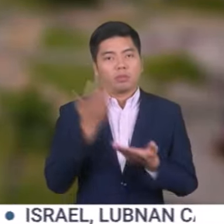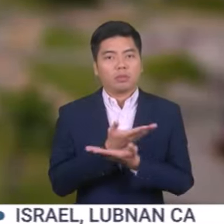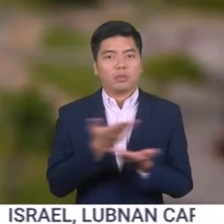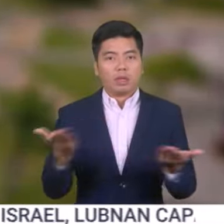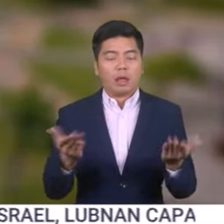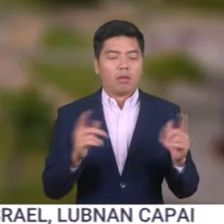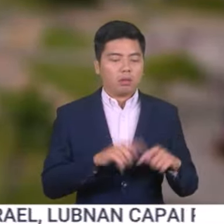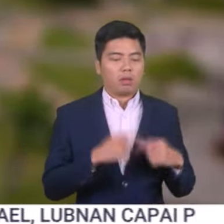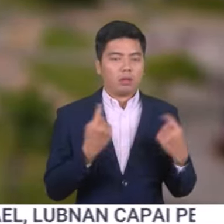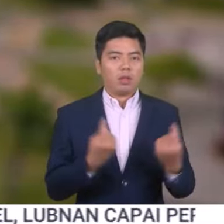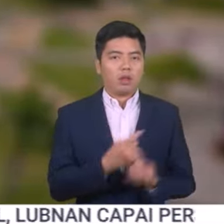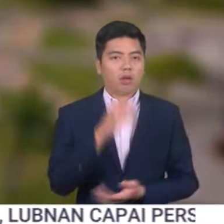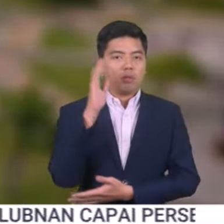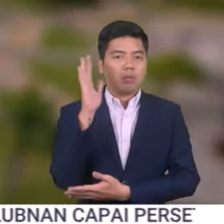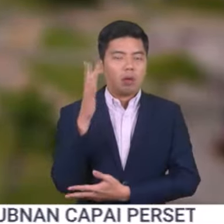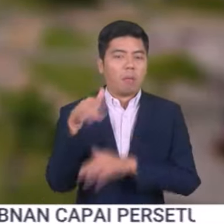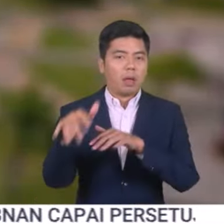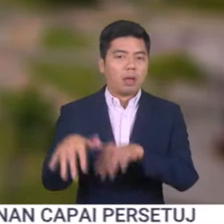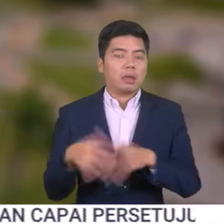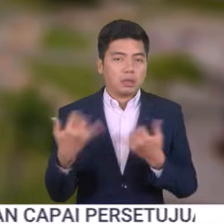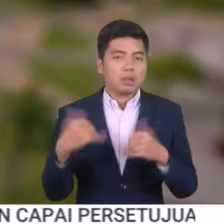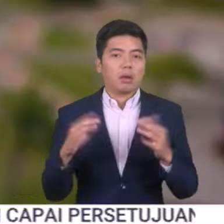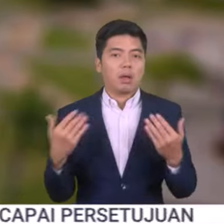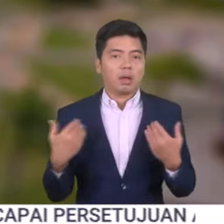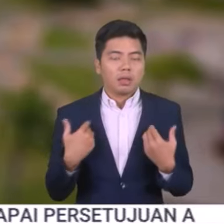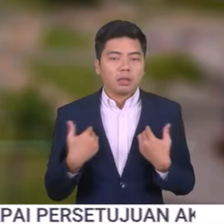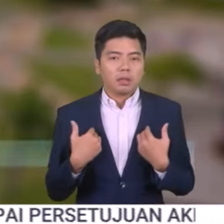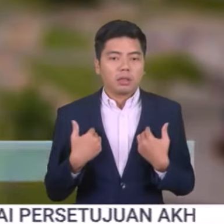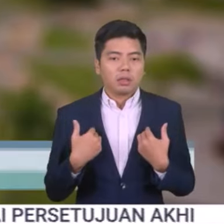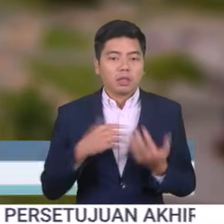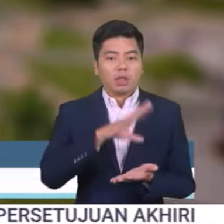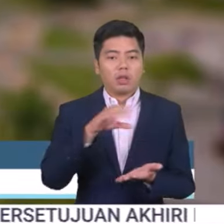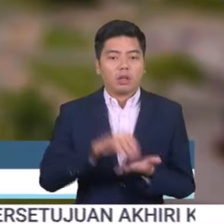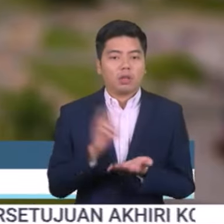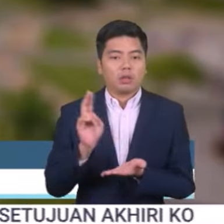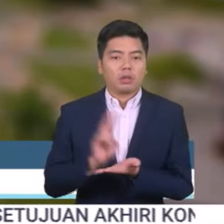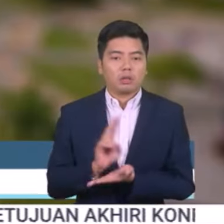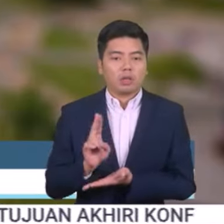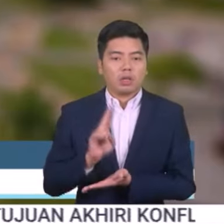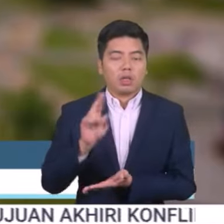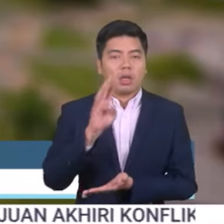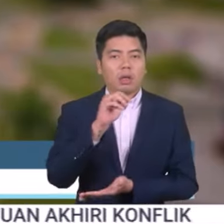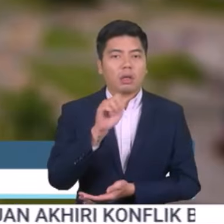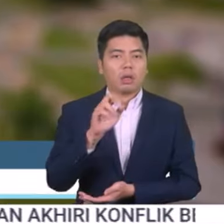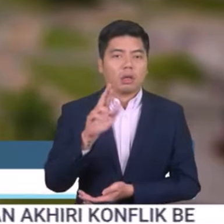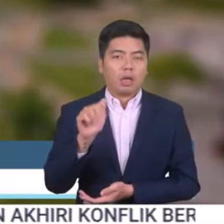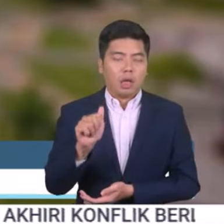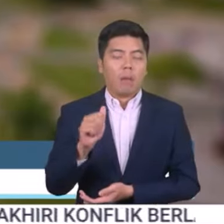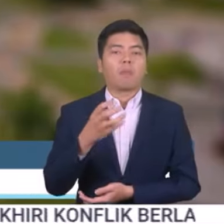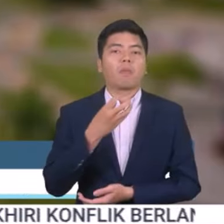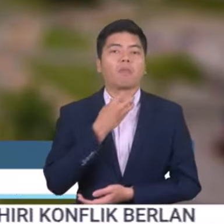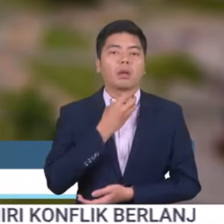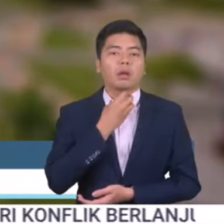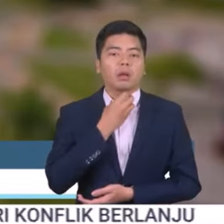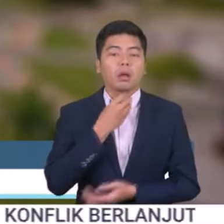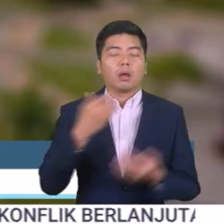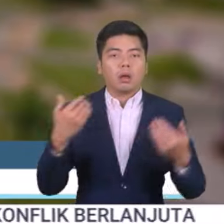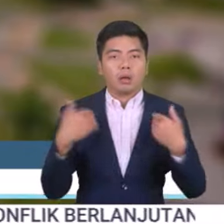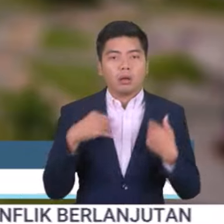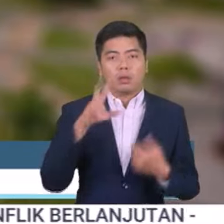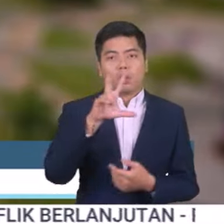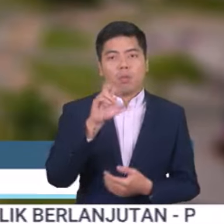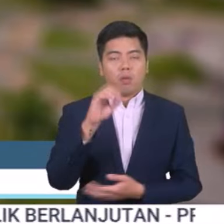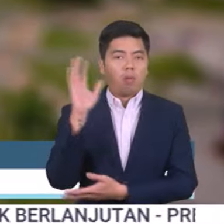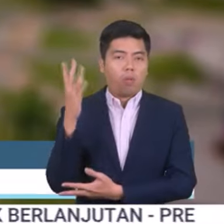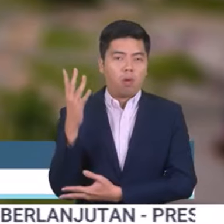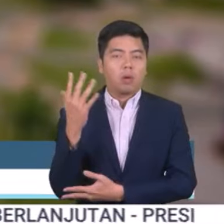terakhir pokok keruing padi yang masih tinggal ada di Universiti Teknologi Mara UiTM Perak. Terdapat 30